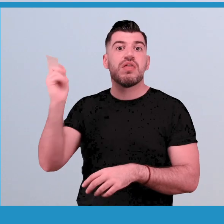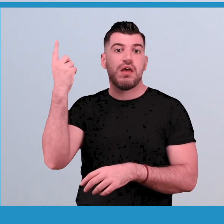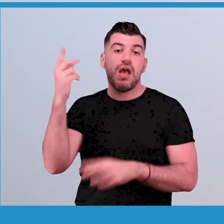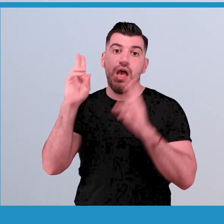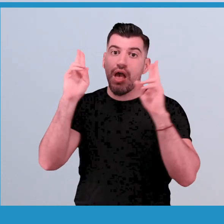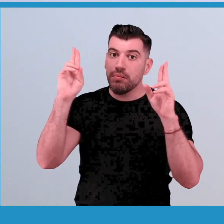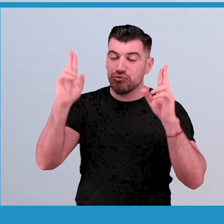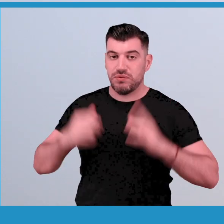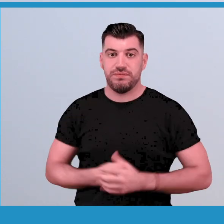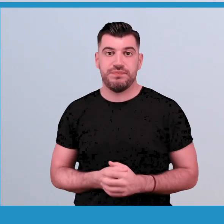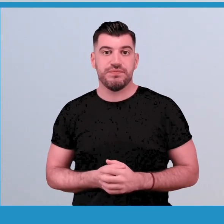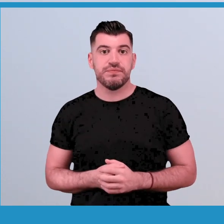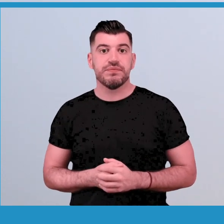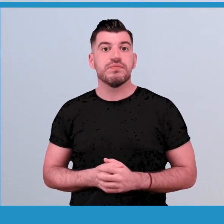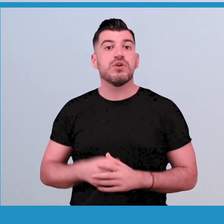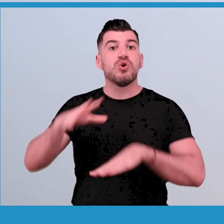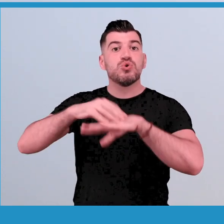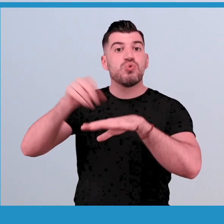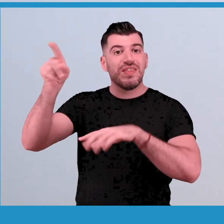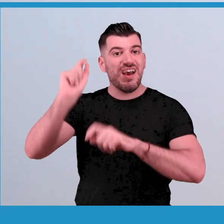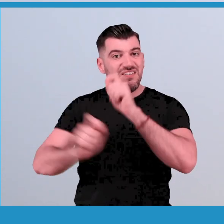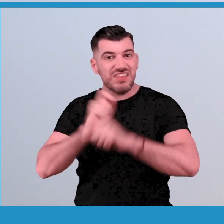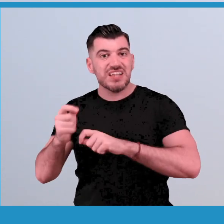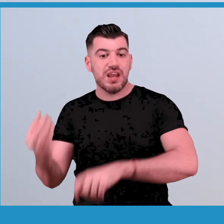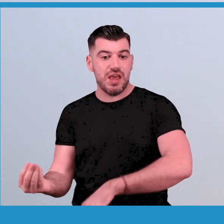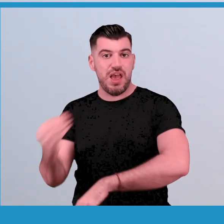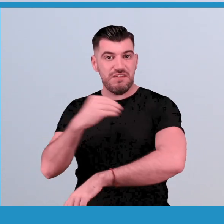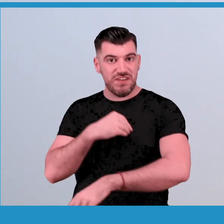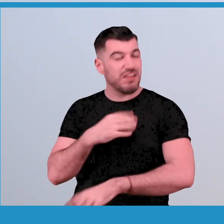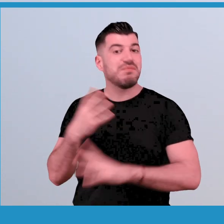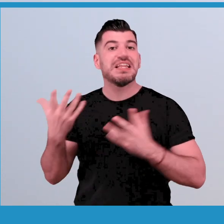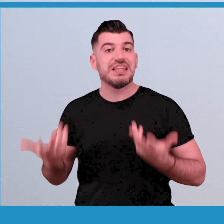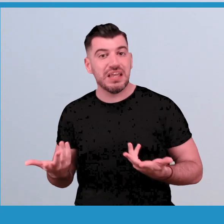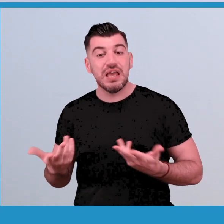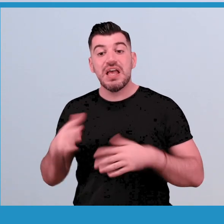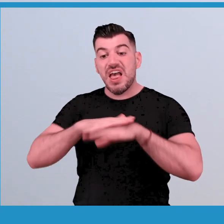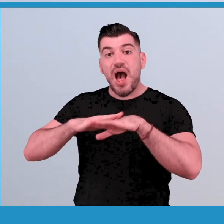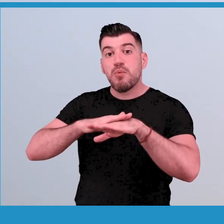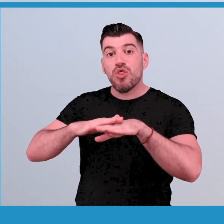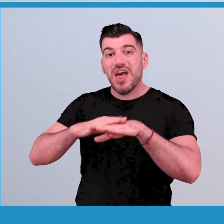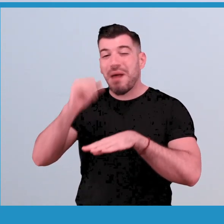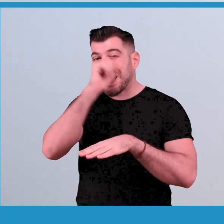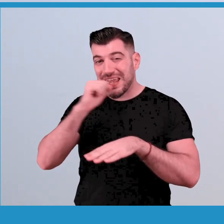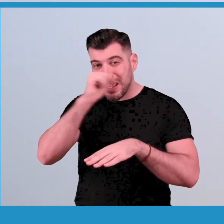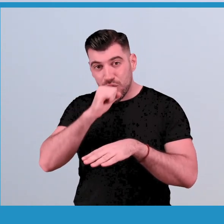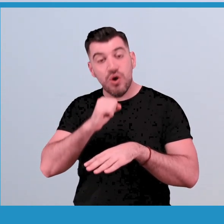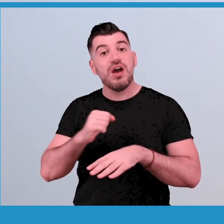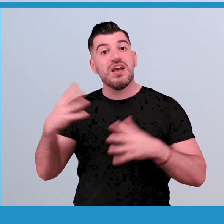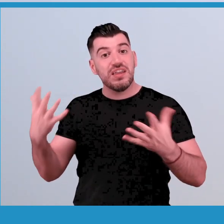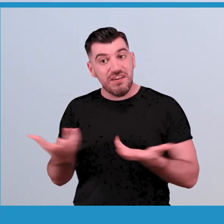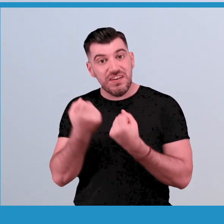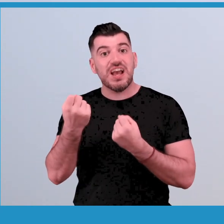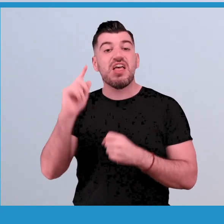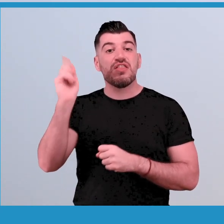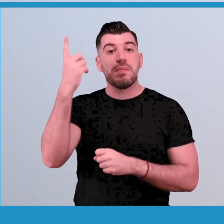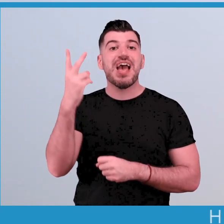Σουηδία κατασκεύασαν εμφύτευμα από δέρμα χείρου και αποκατέστησαν την όραση μερικώς ή ολικά σε 20